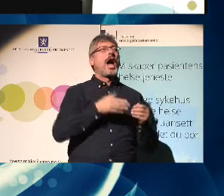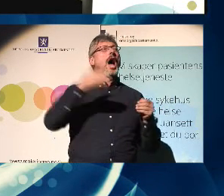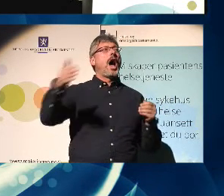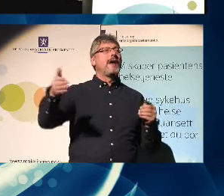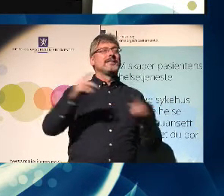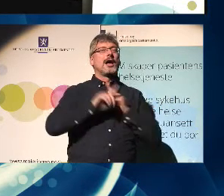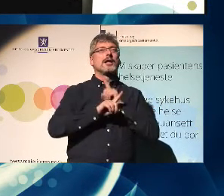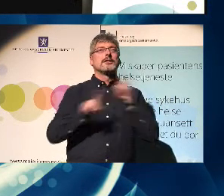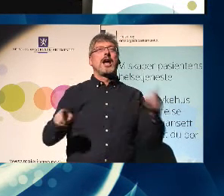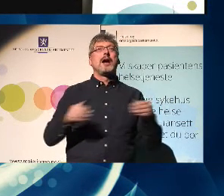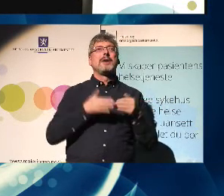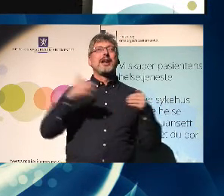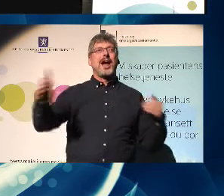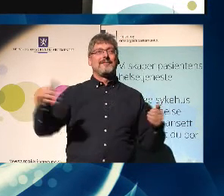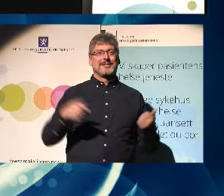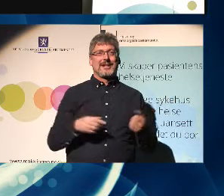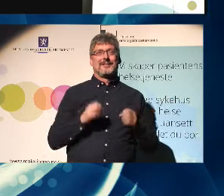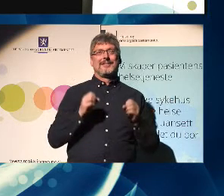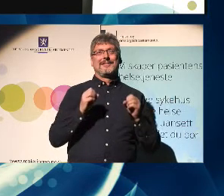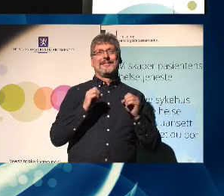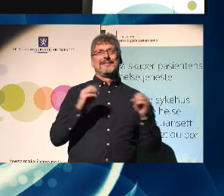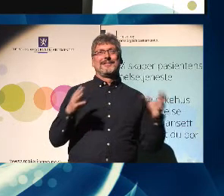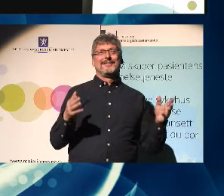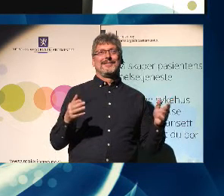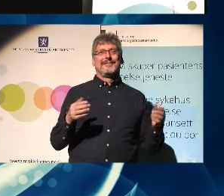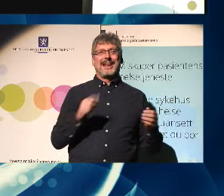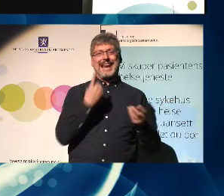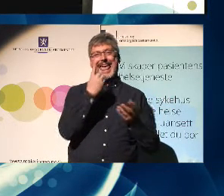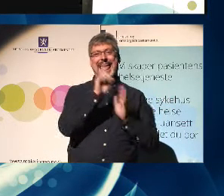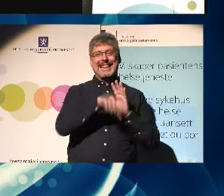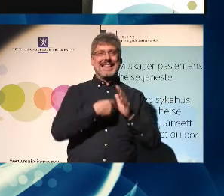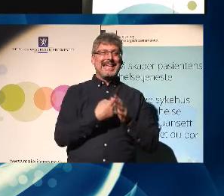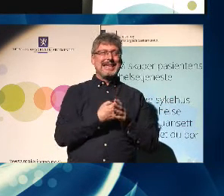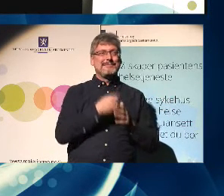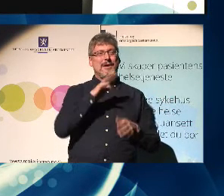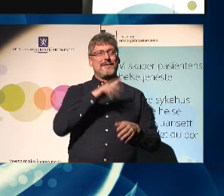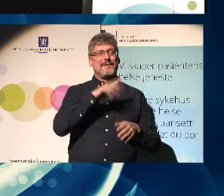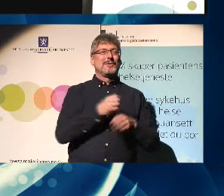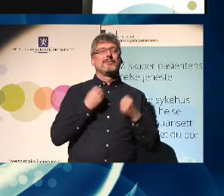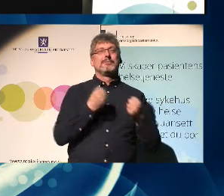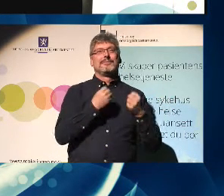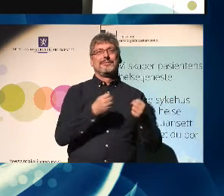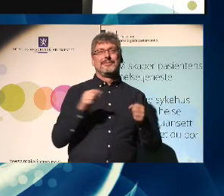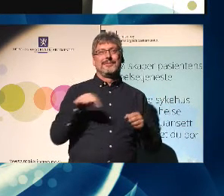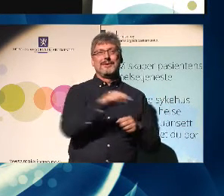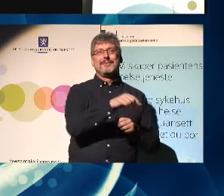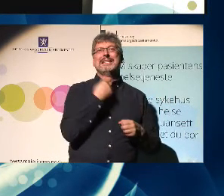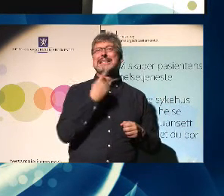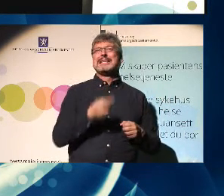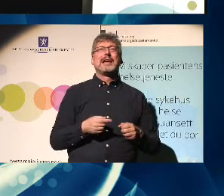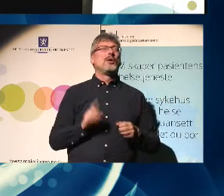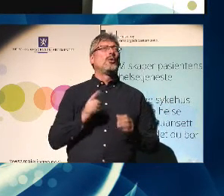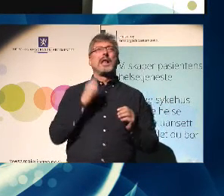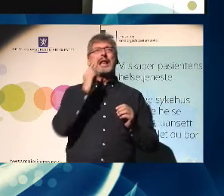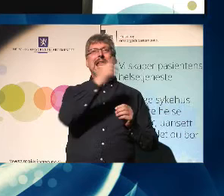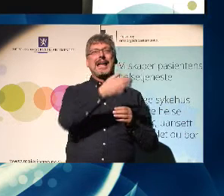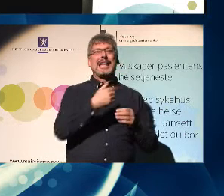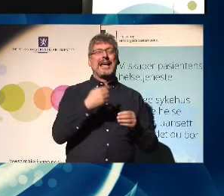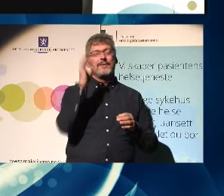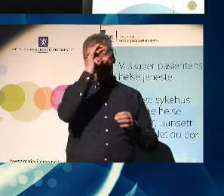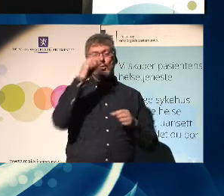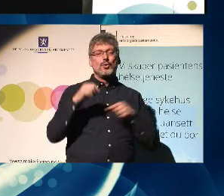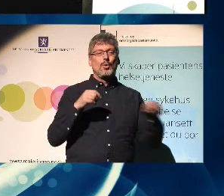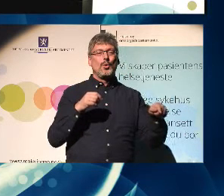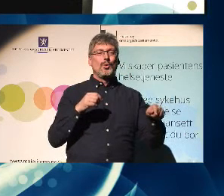skaper avstand. For det klart, det tar en time og et kvarter å kjøre fra Oslo til Tønsberg. Men de sier veldig sårt at det mye lenger fra Oslo til